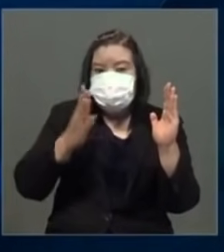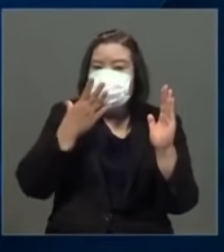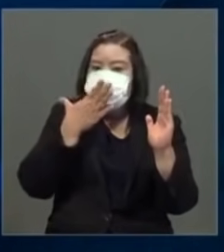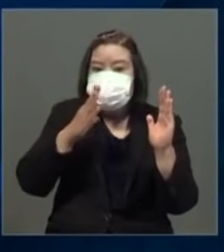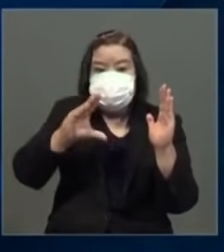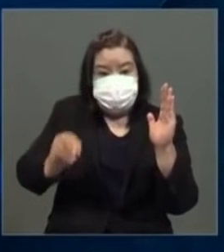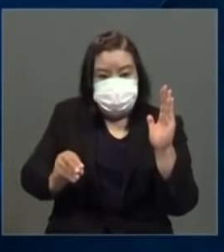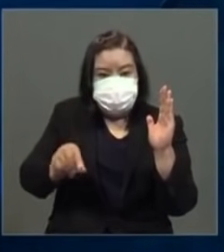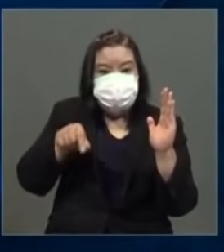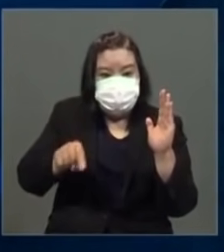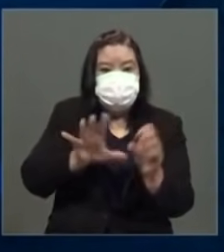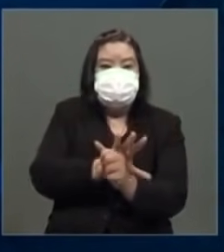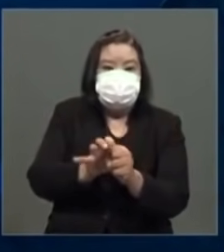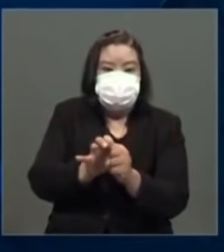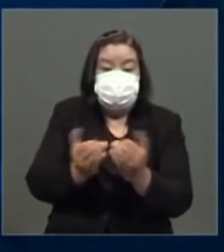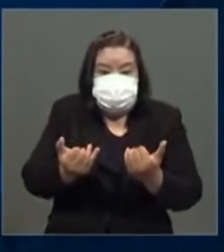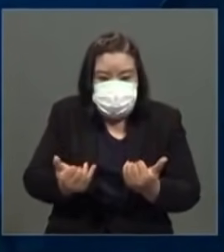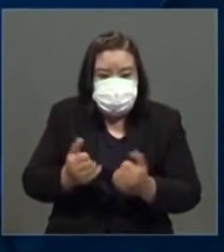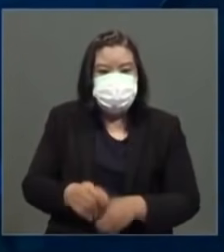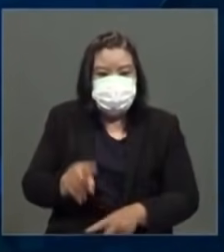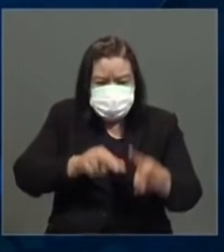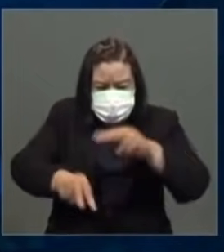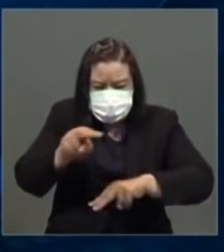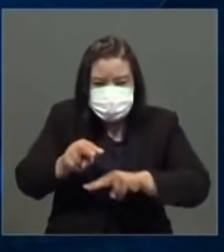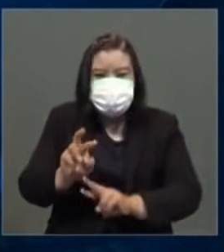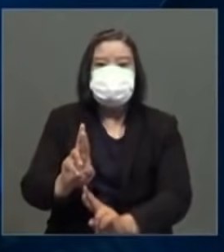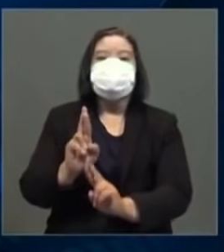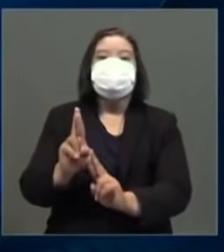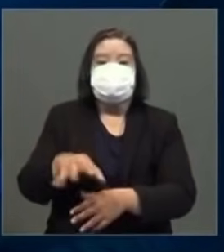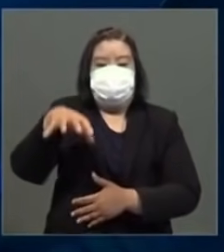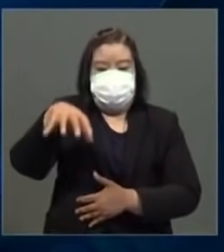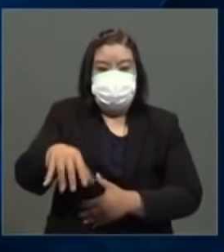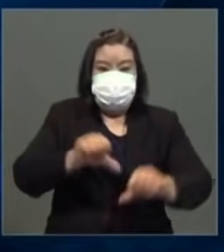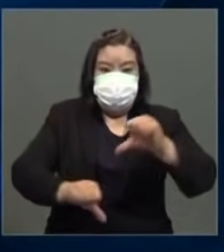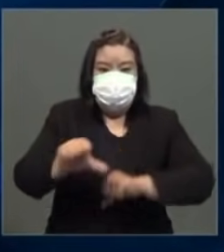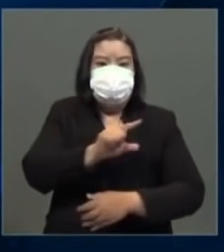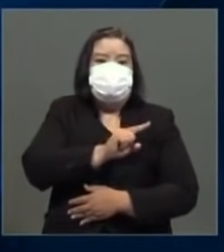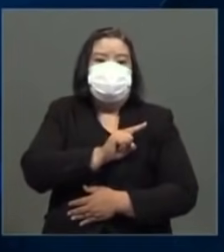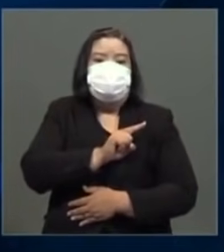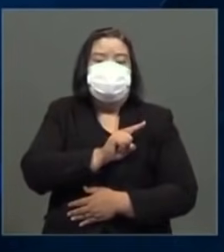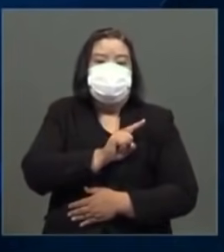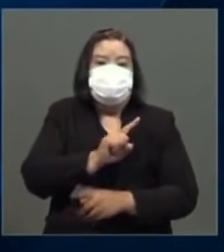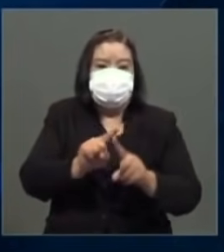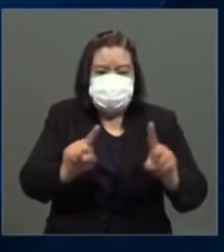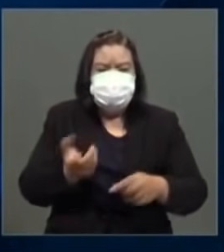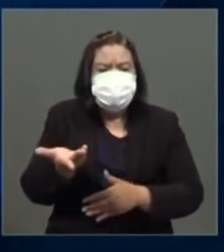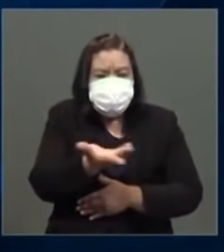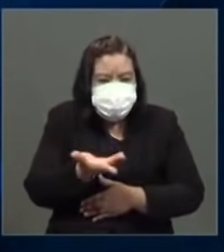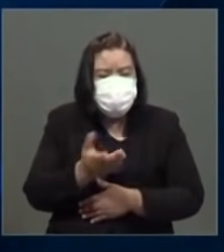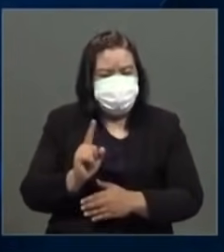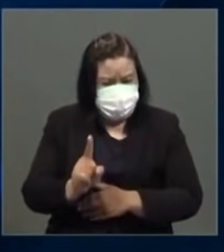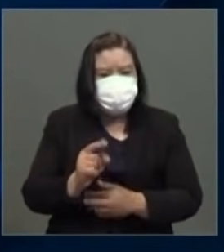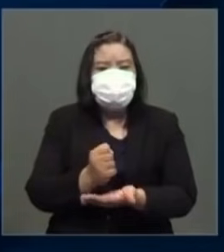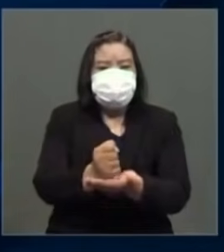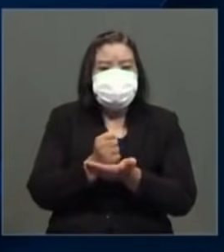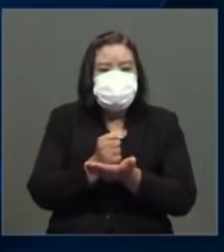อยู่ในการเฝ้าระวังของทางกรมวิทยาศาสตร์การแพทย์จริงๆแล้วตรงนี้ก็ต้องขอให้ทุกท่านได้ช่วยกันเฝ้าระวังด้วยนะครับ